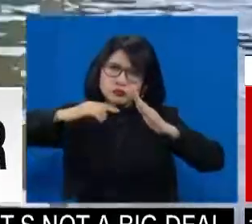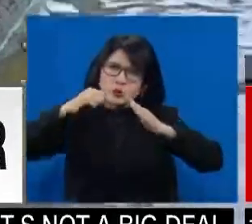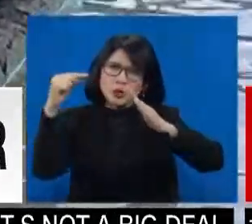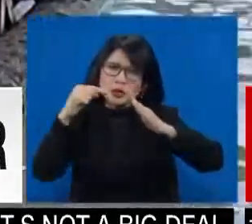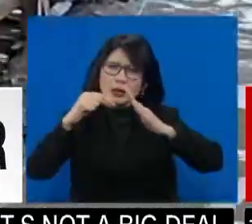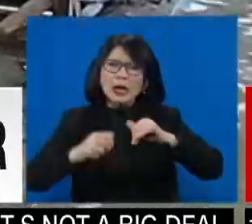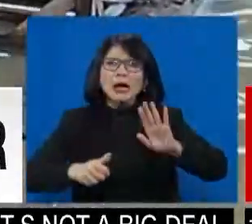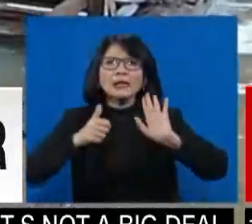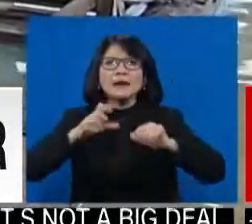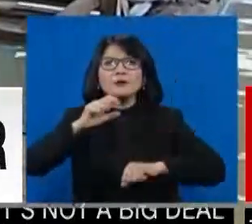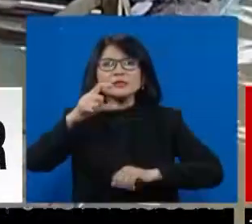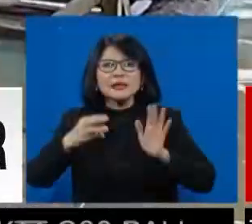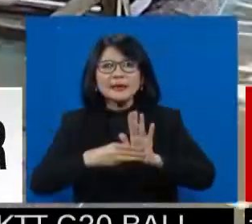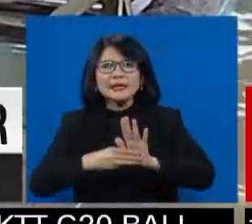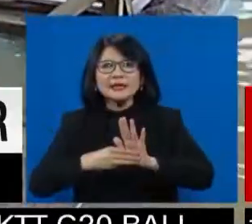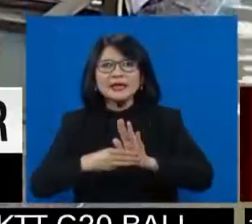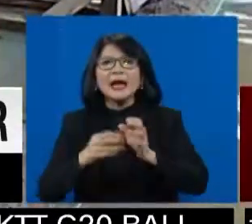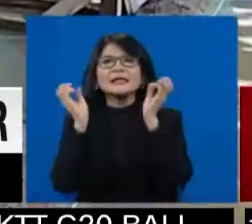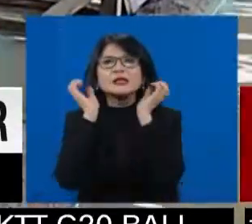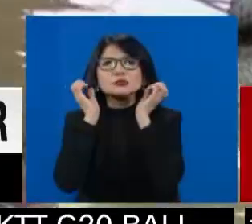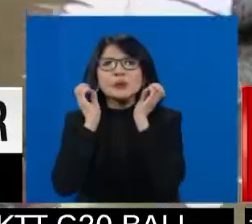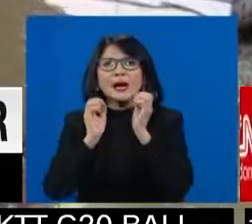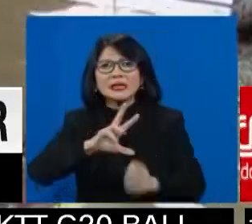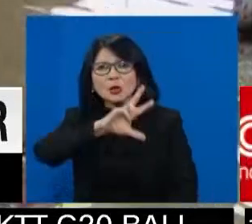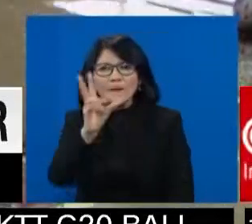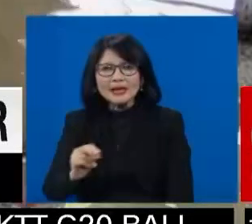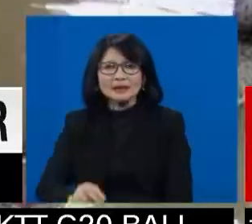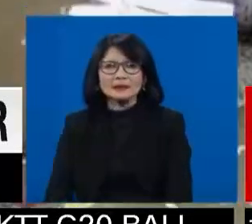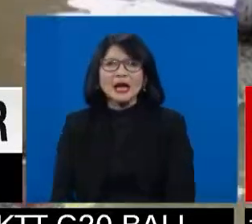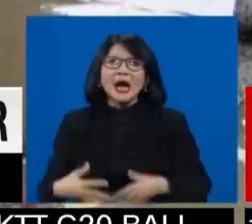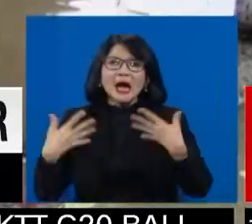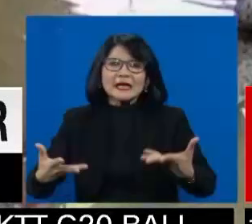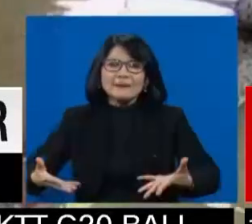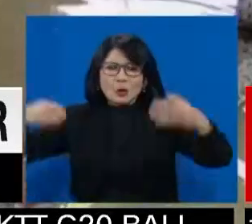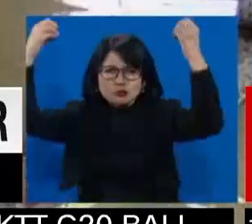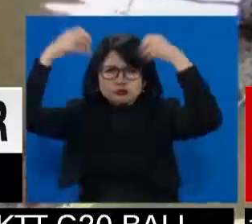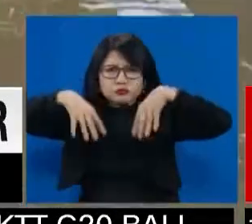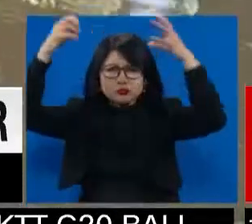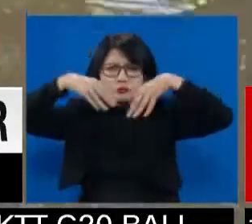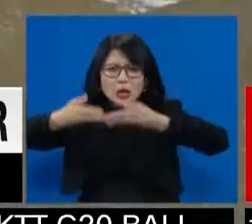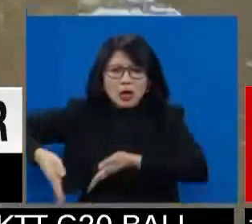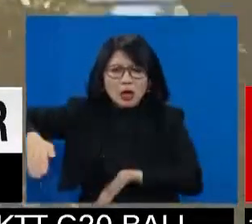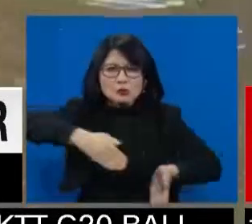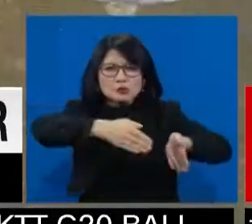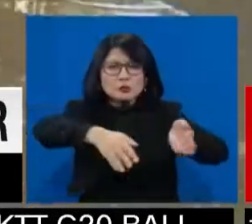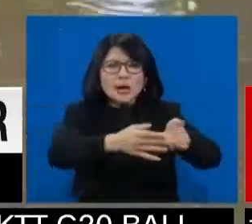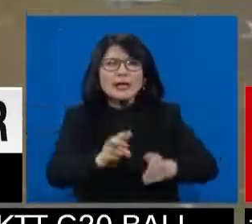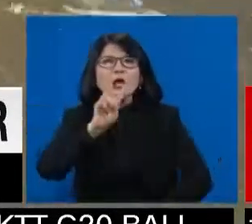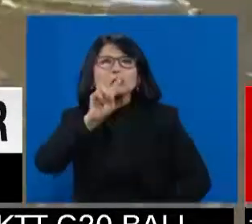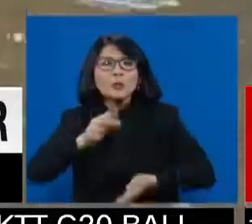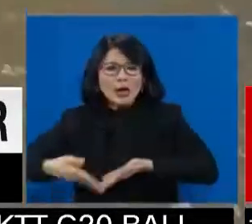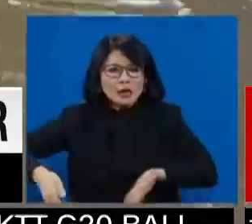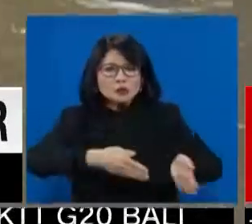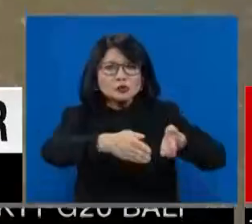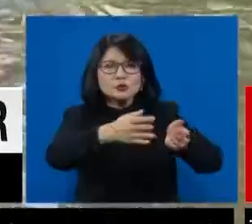mencapai 60 cm di Subang, Jawa Barat Minggu pagi. Hal ini akibat hujan deras menyebabkan Sungai Sigadung dan